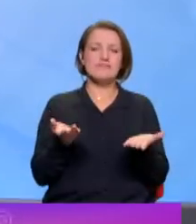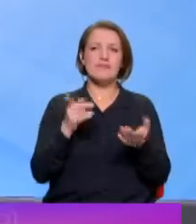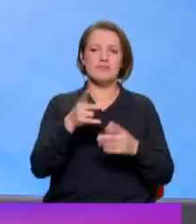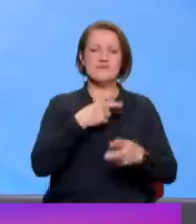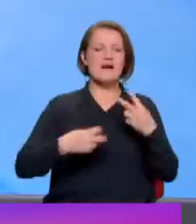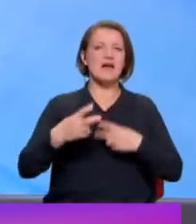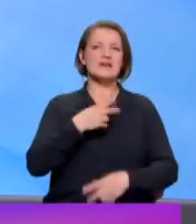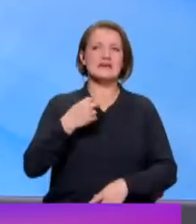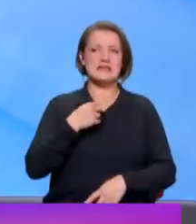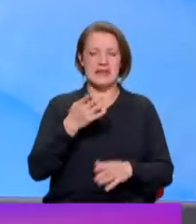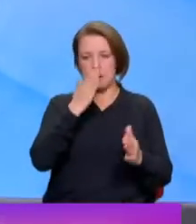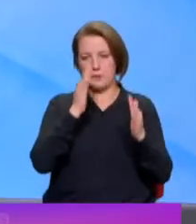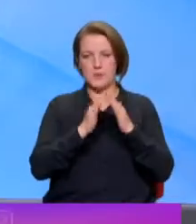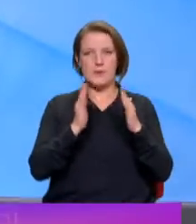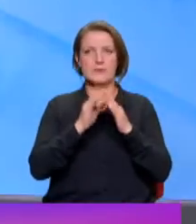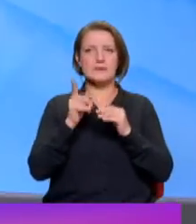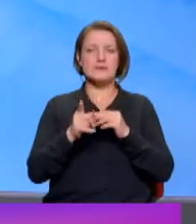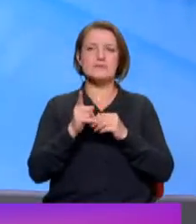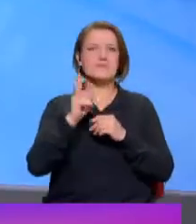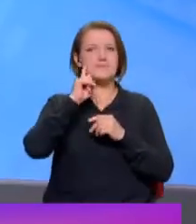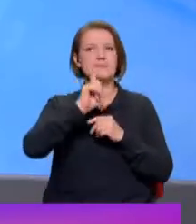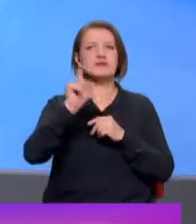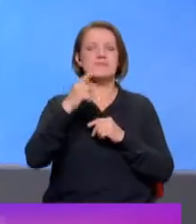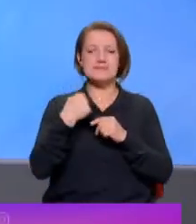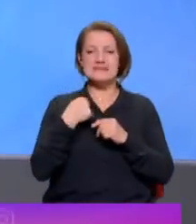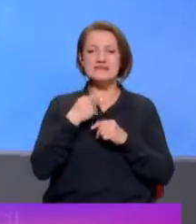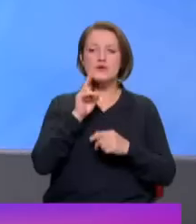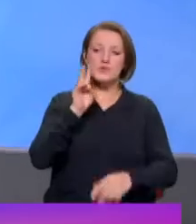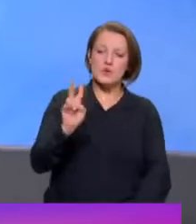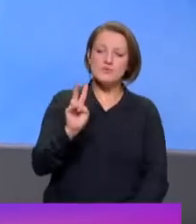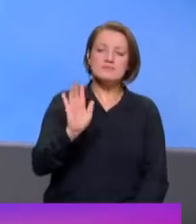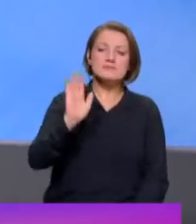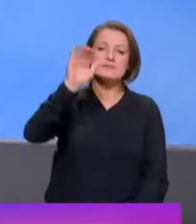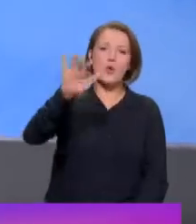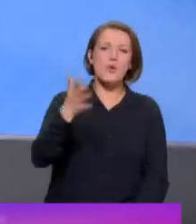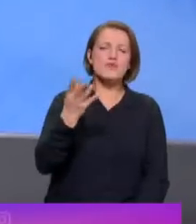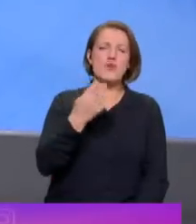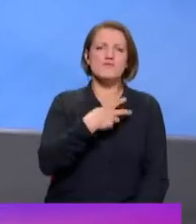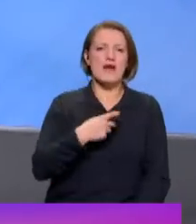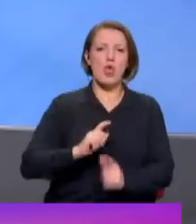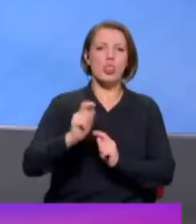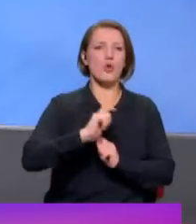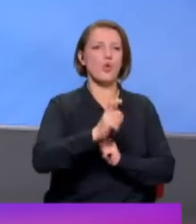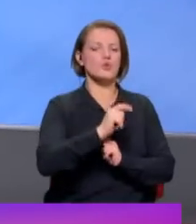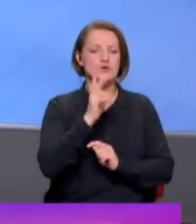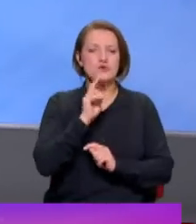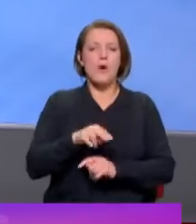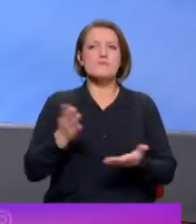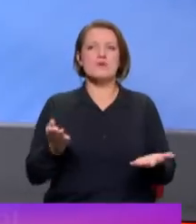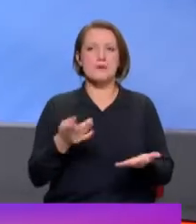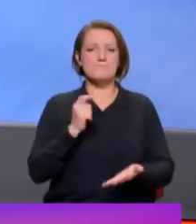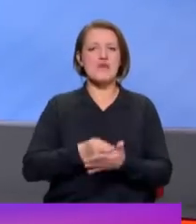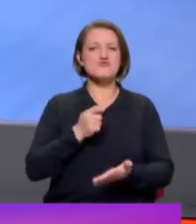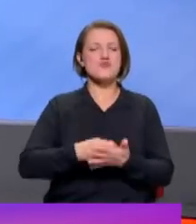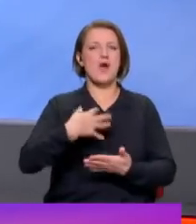vergiler için de çok uyumlu bir başlık mış Meğer İrfan Tomakin Çünkü biz görünenin ötesinde o kadar çok vergi ödüyoruz ki hani Gözümüz görmüyor Peşin